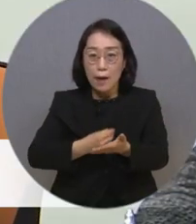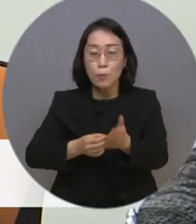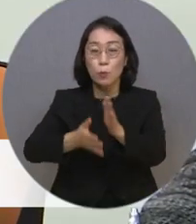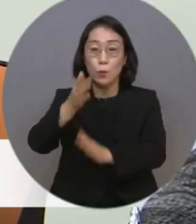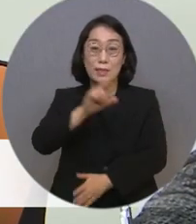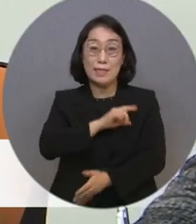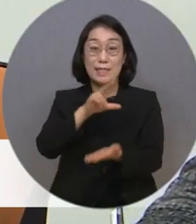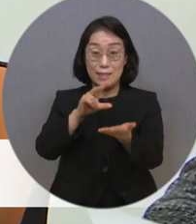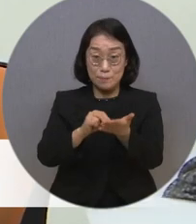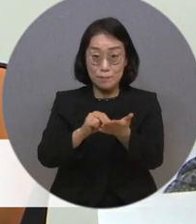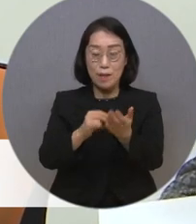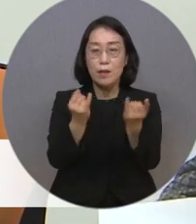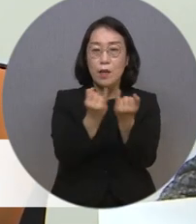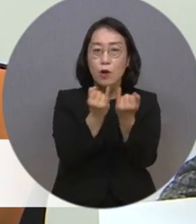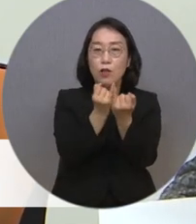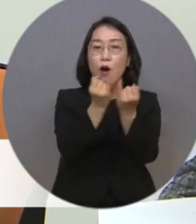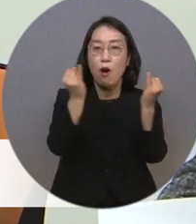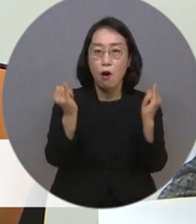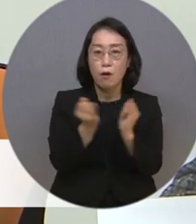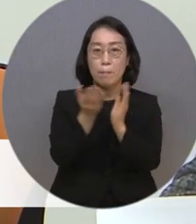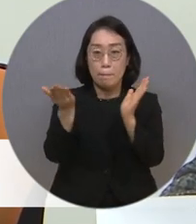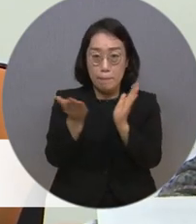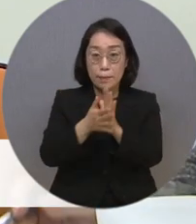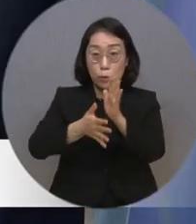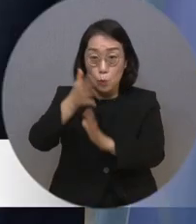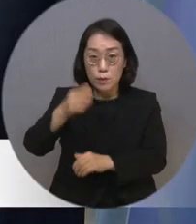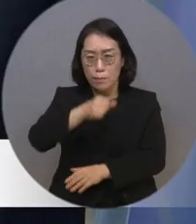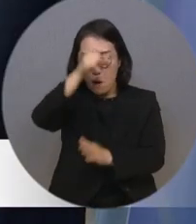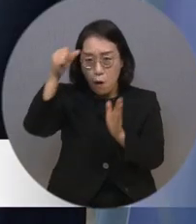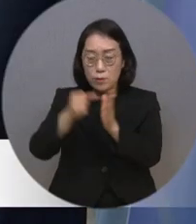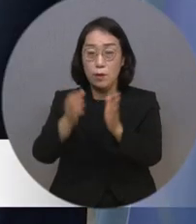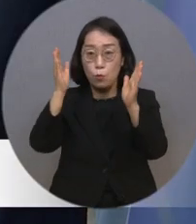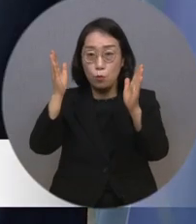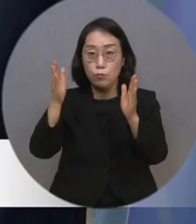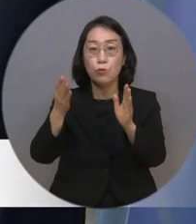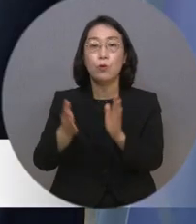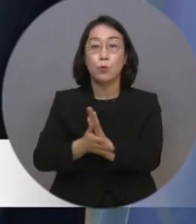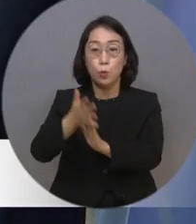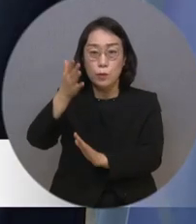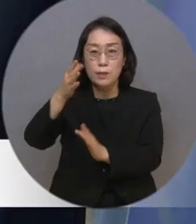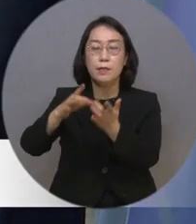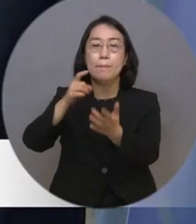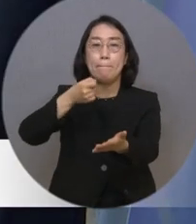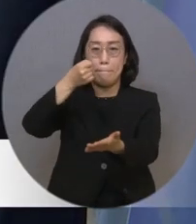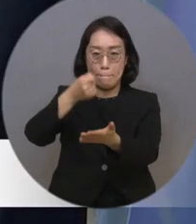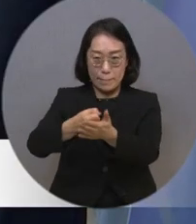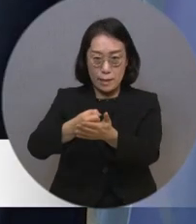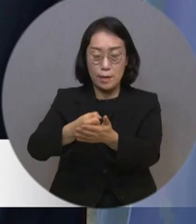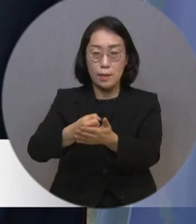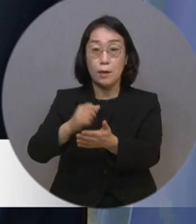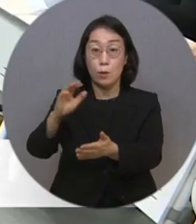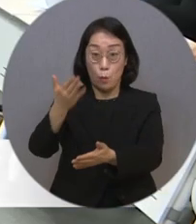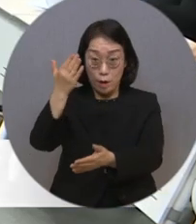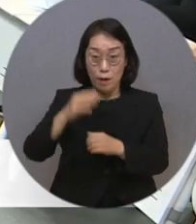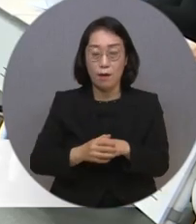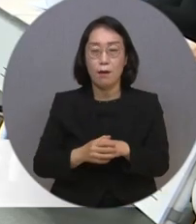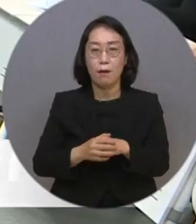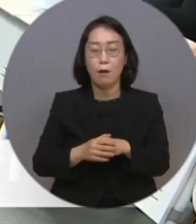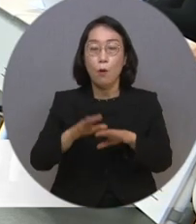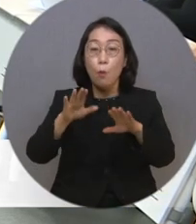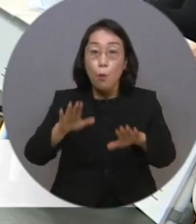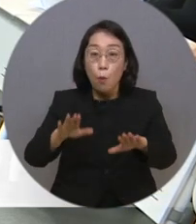진행한 여성 친화도시 2단계와 평생학습도시의 재지정이 보고됐습니다. 이어서 올해